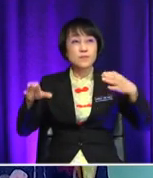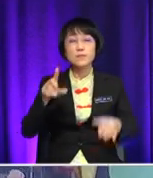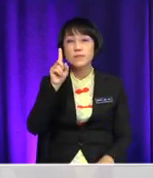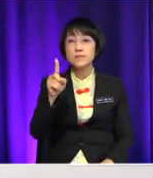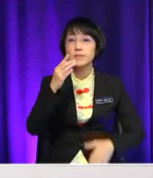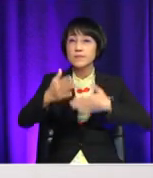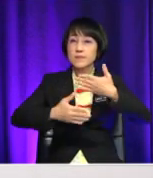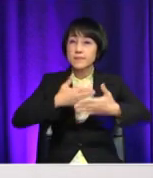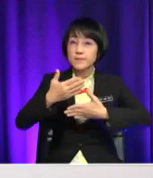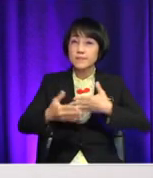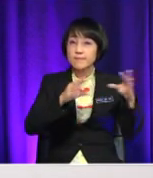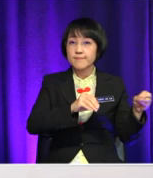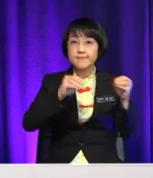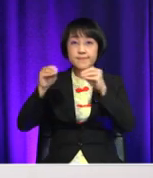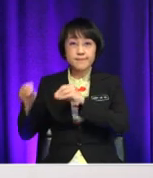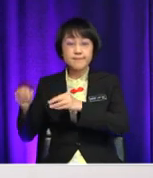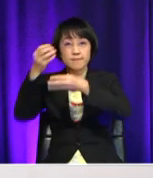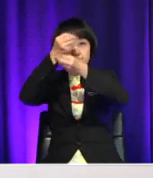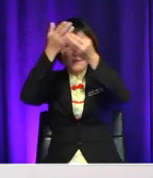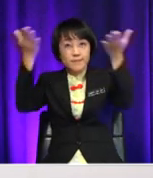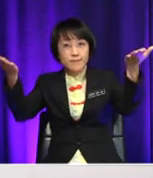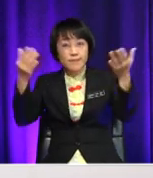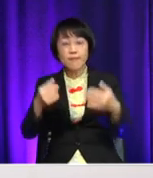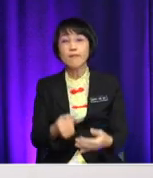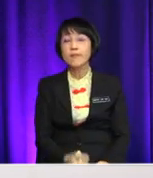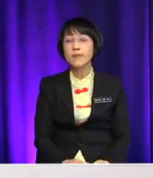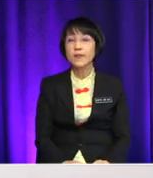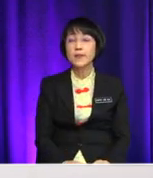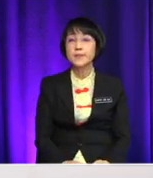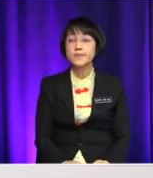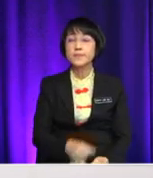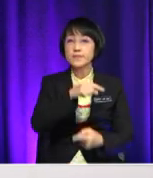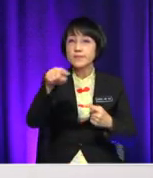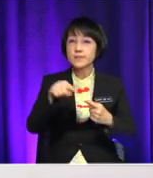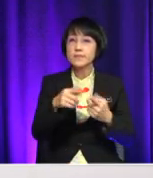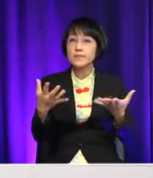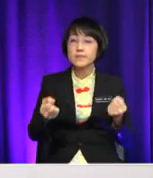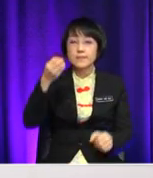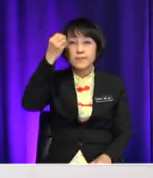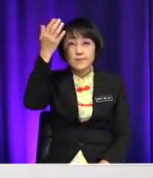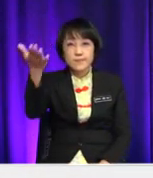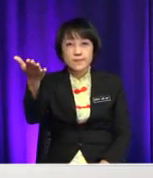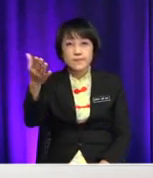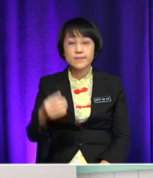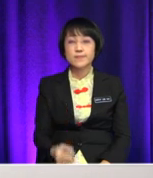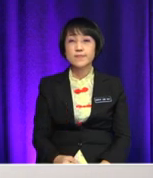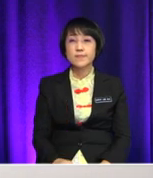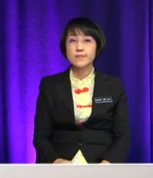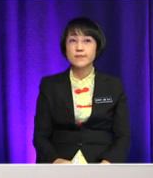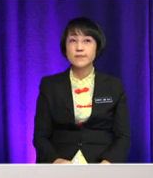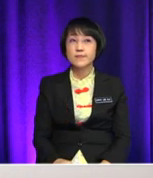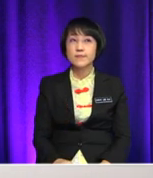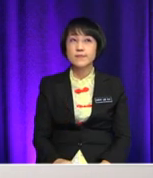proses perpindahan maklumat Oke bila kita tidak menyampaikan maklumat kepada orang lain kita akan sampaikan dengan